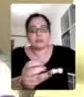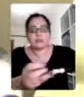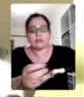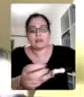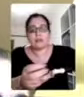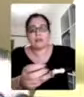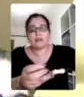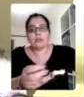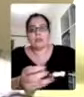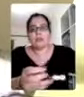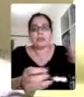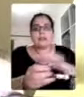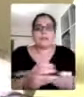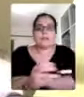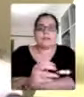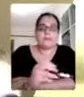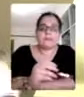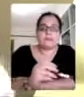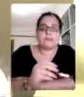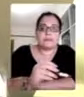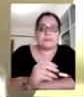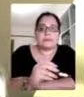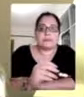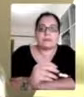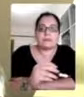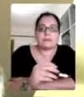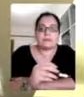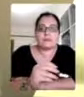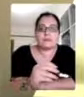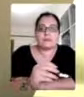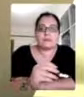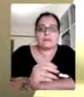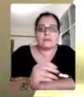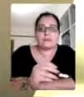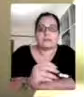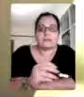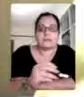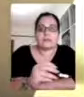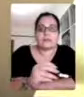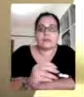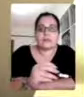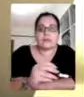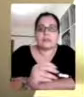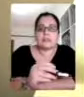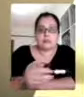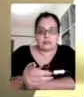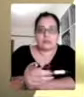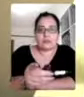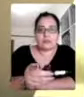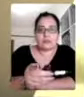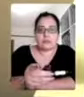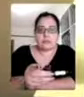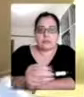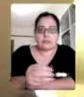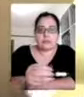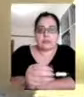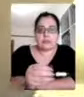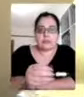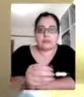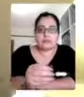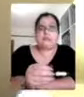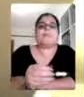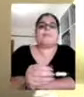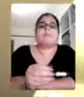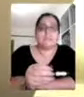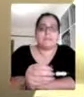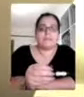açıkçası. O Evet. sebeple dolayı ben şeylerden daha çok memnunum. Şu çakmağa el değmeyip de